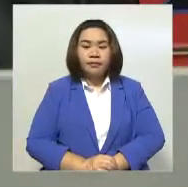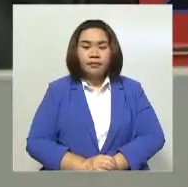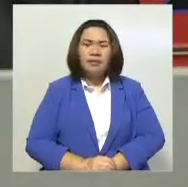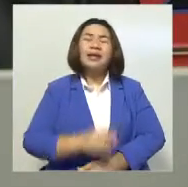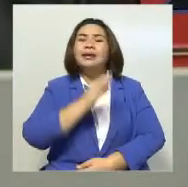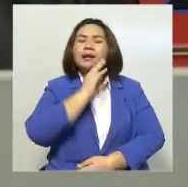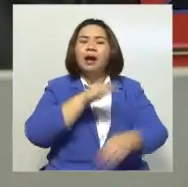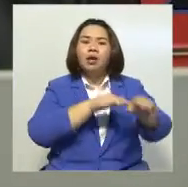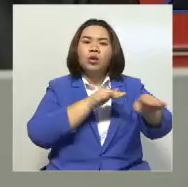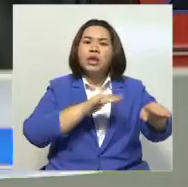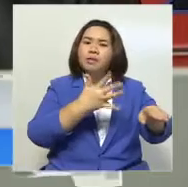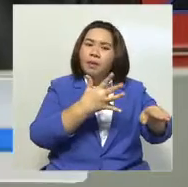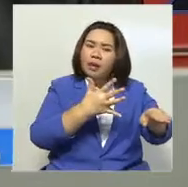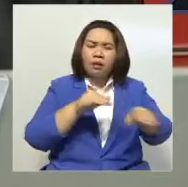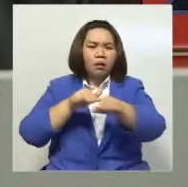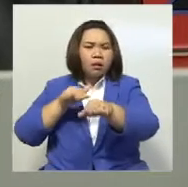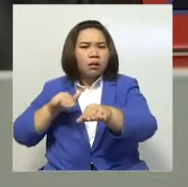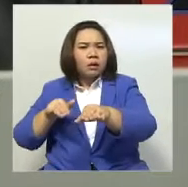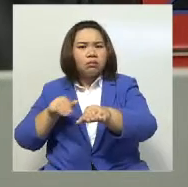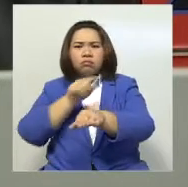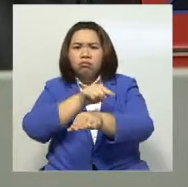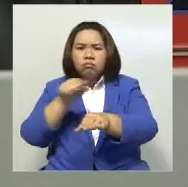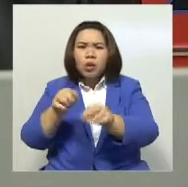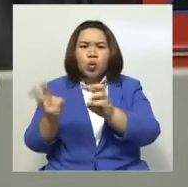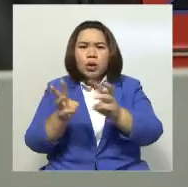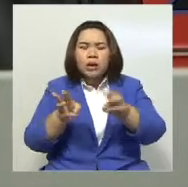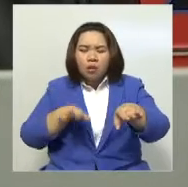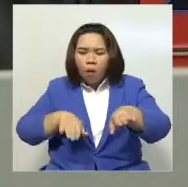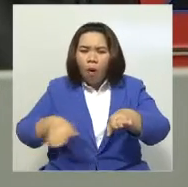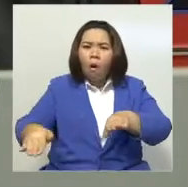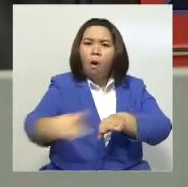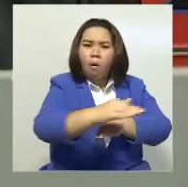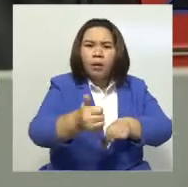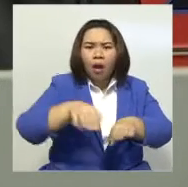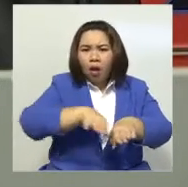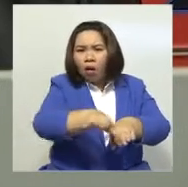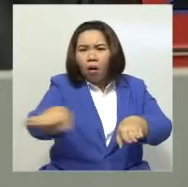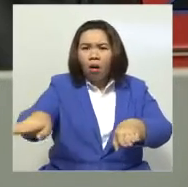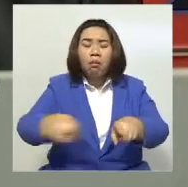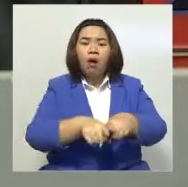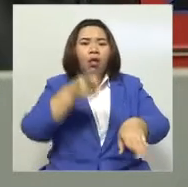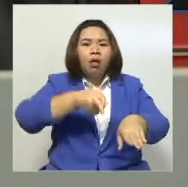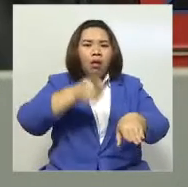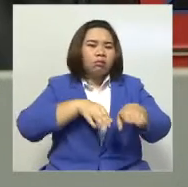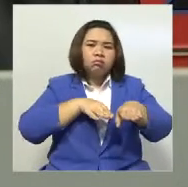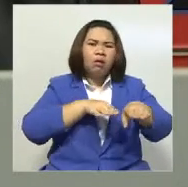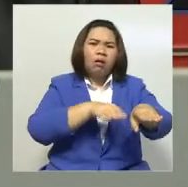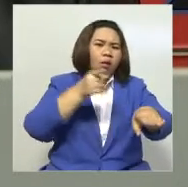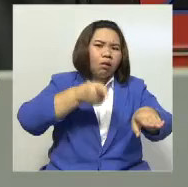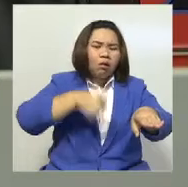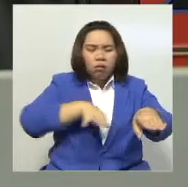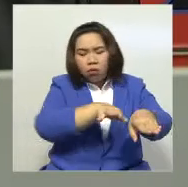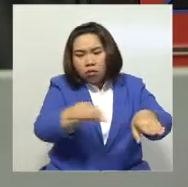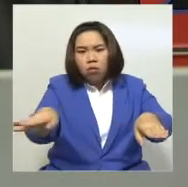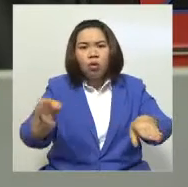งไหนไม่ติดและตรงไหนมันติดมันมีเส้นทางการเชื่อมโยงที่จะอ้อมได้ไหมไม่ใช่ทุกคนก็ขับรถเส้นทางเดิมตลอดทุกวันแล้วก็ติดทุกวัน